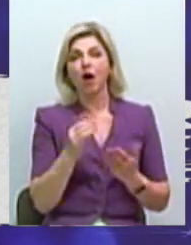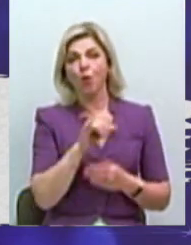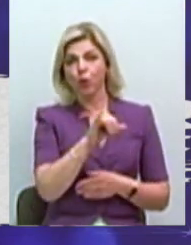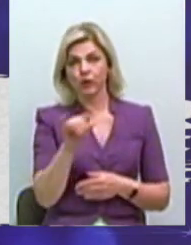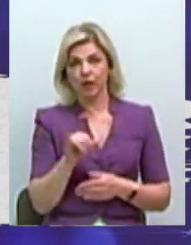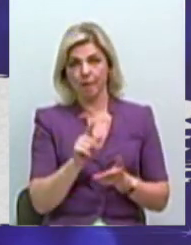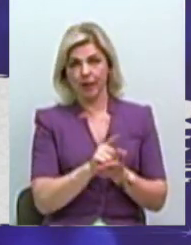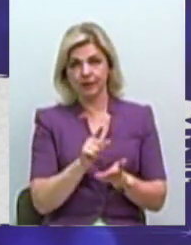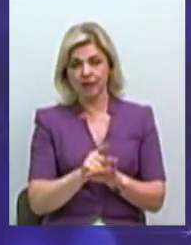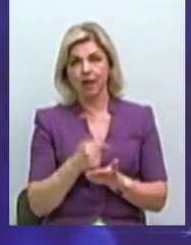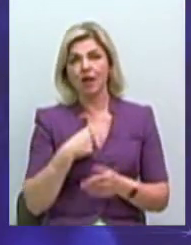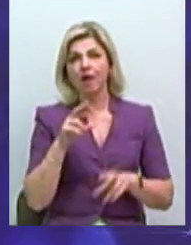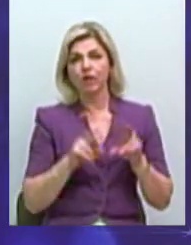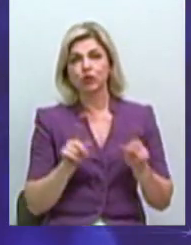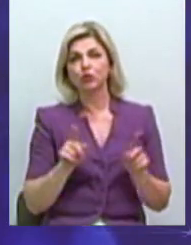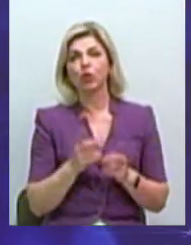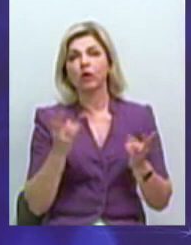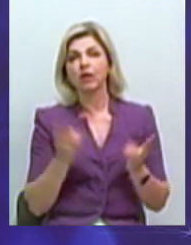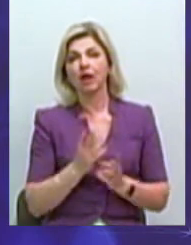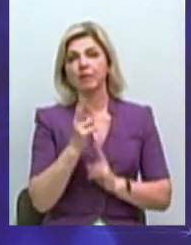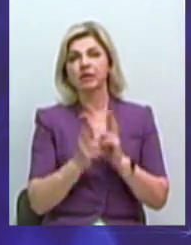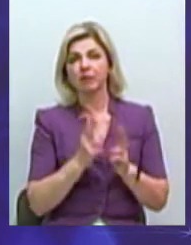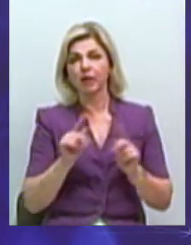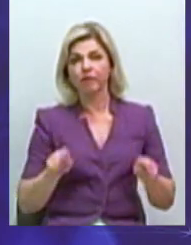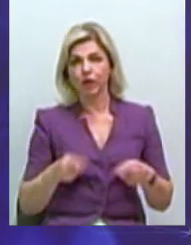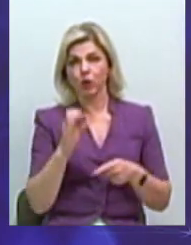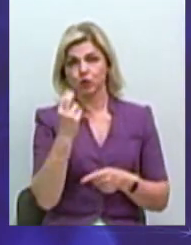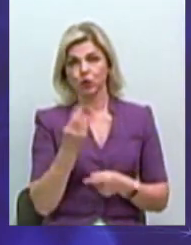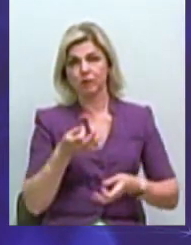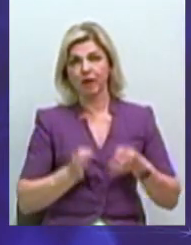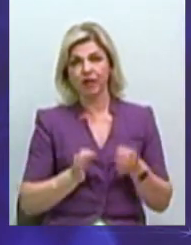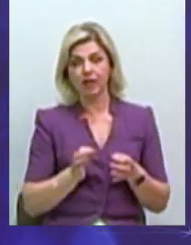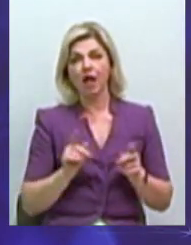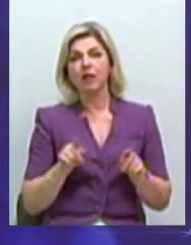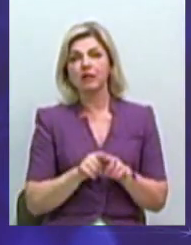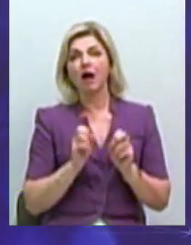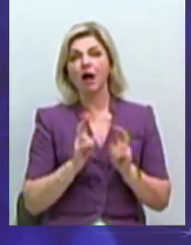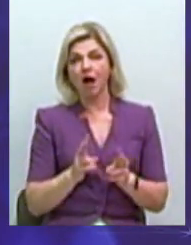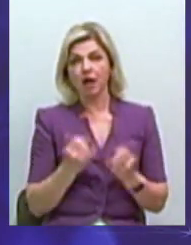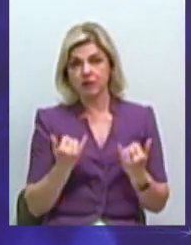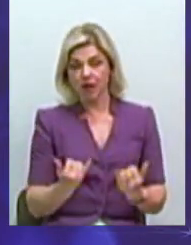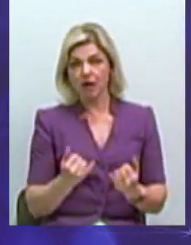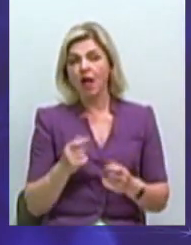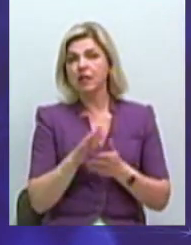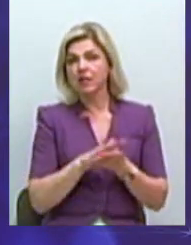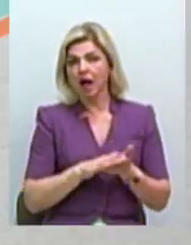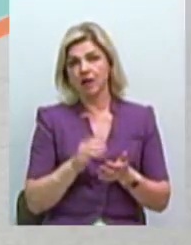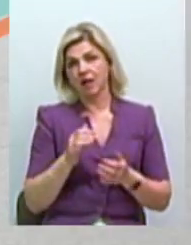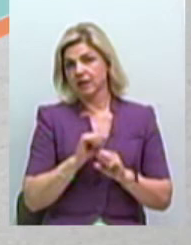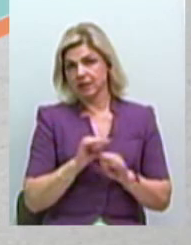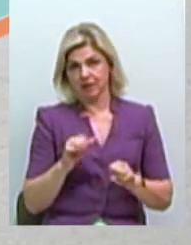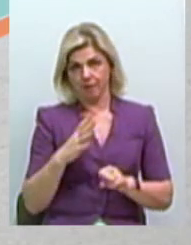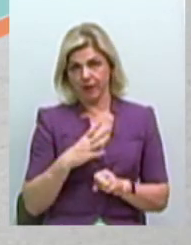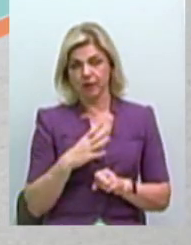Я вважаю, що потрібно змінювати і відновлювати соціальну справедливість. Так, як відбувається зараз, далі бути не може. Тому що люди,